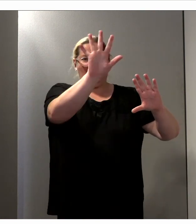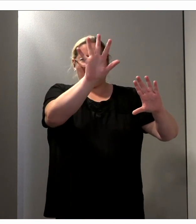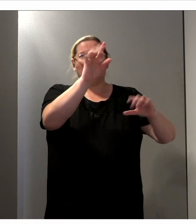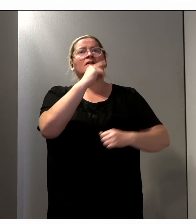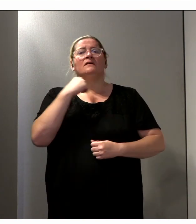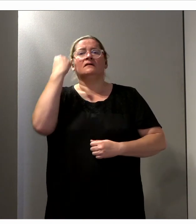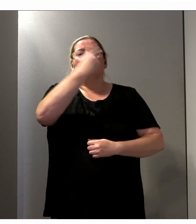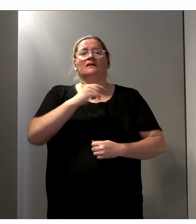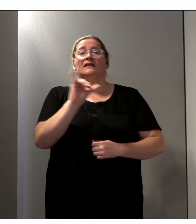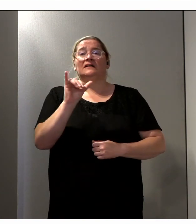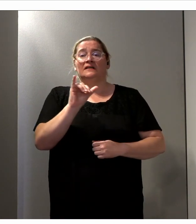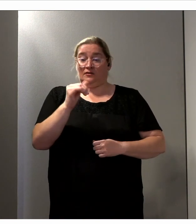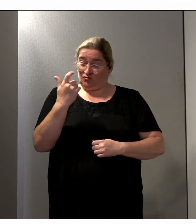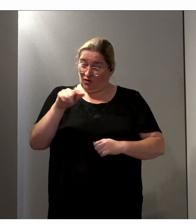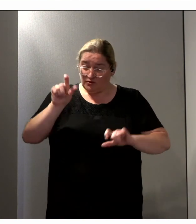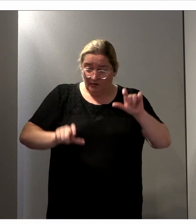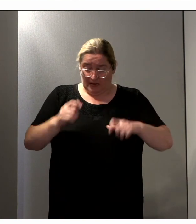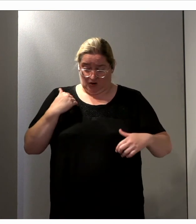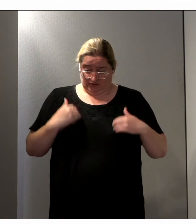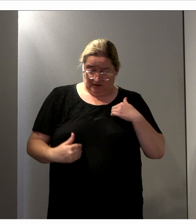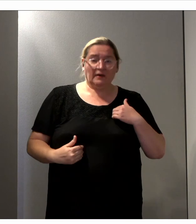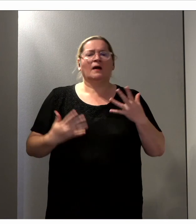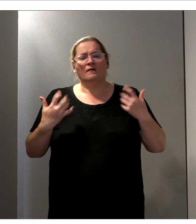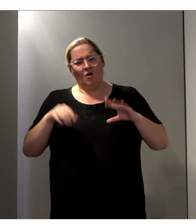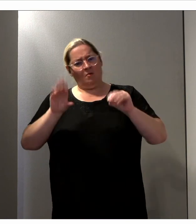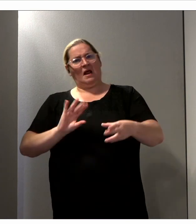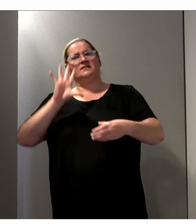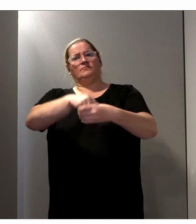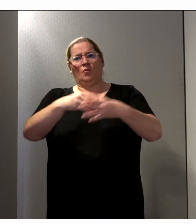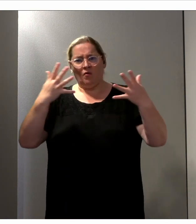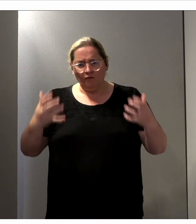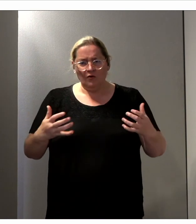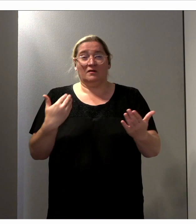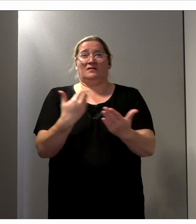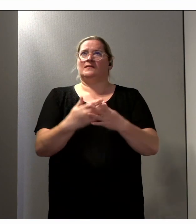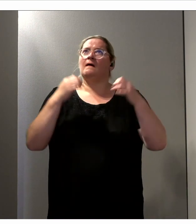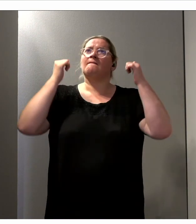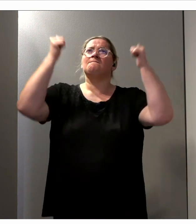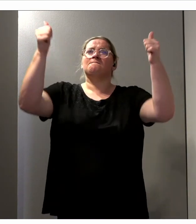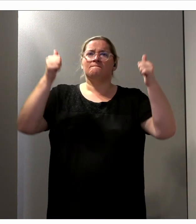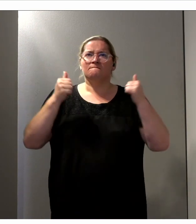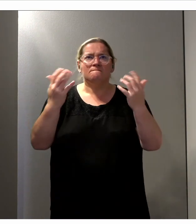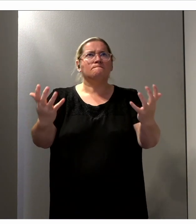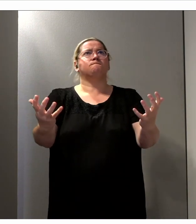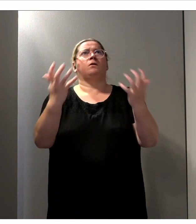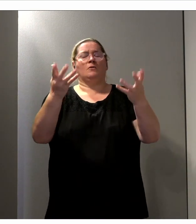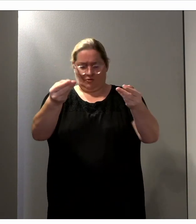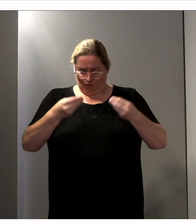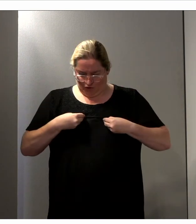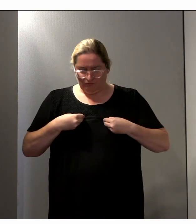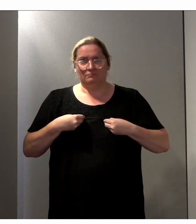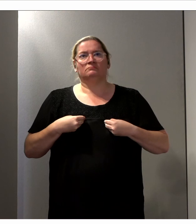leur place. Et ça a été un signe très important pour moi dans cette recherche de réapprendre